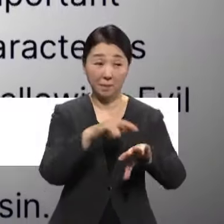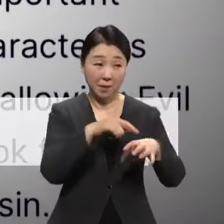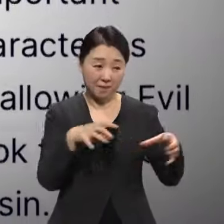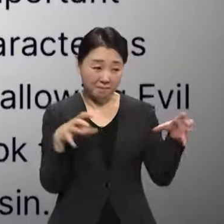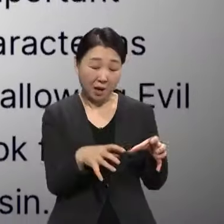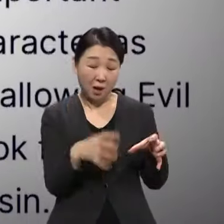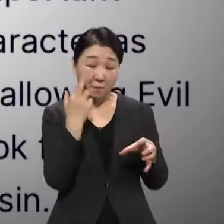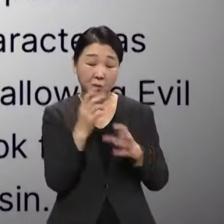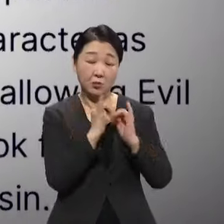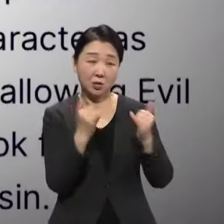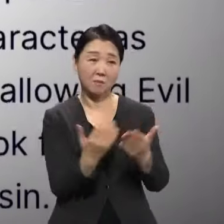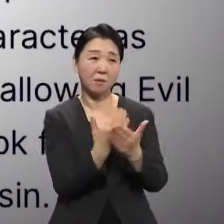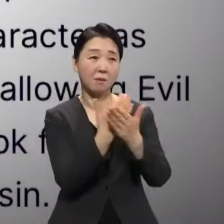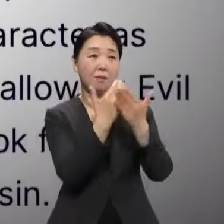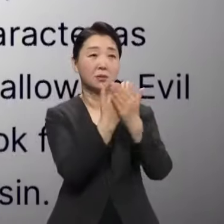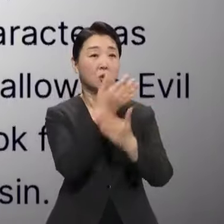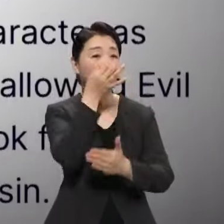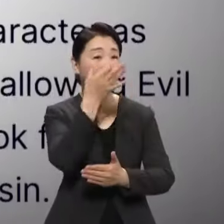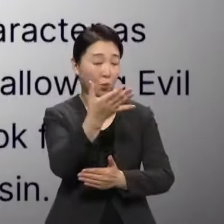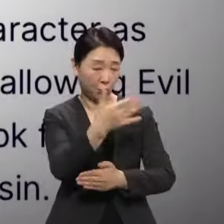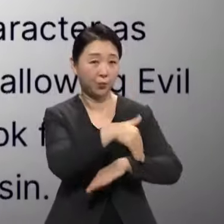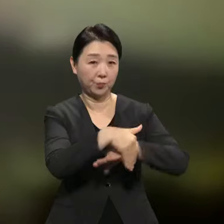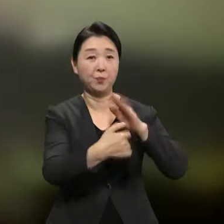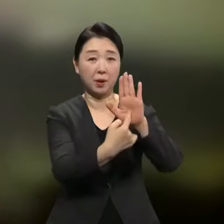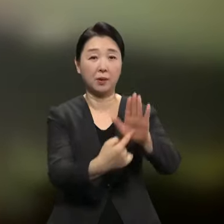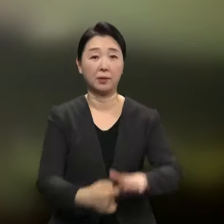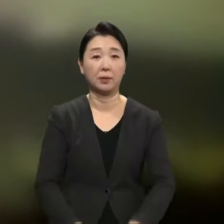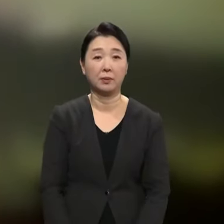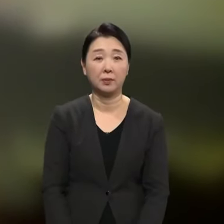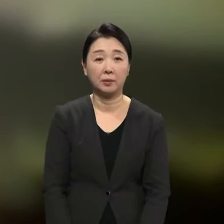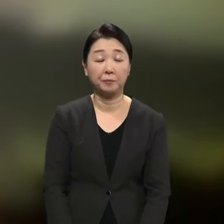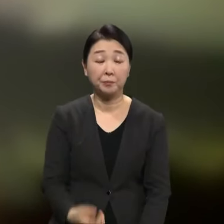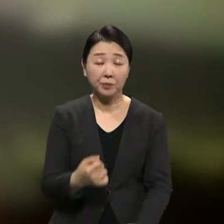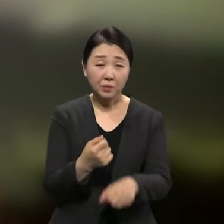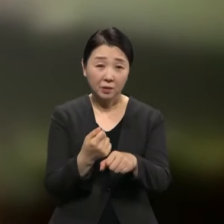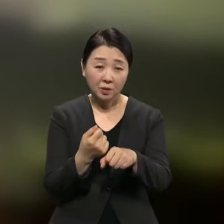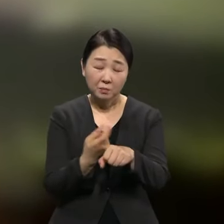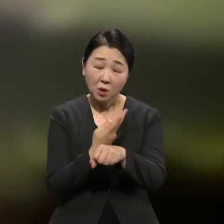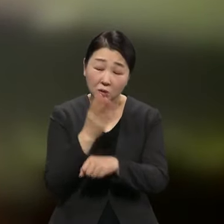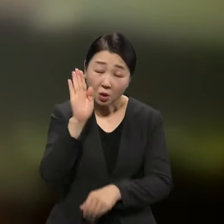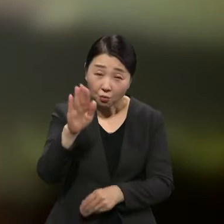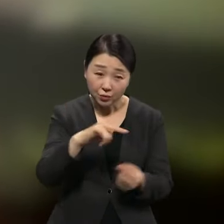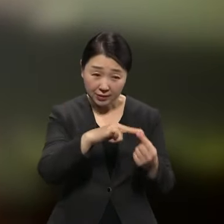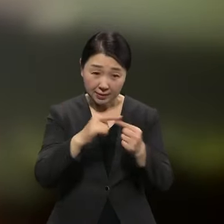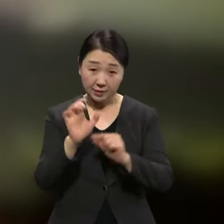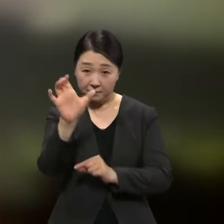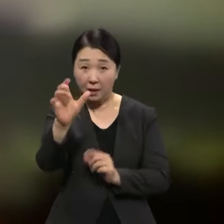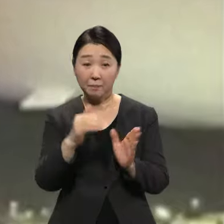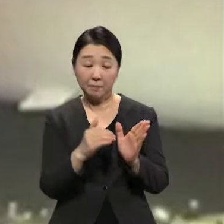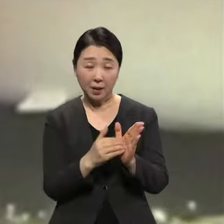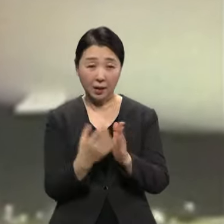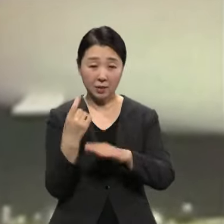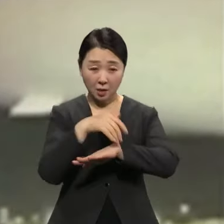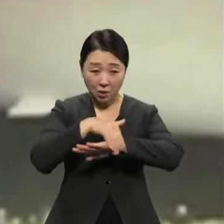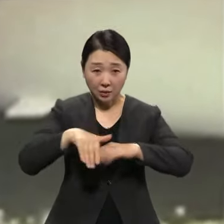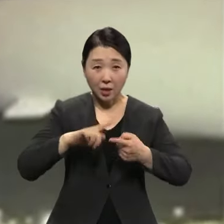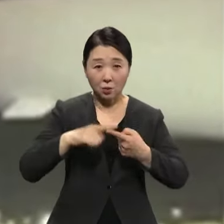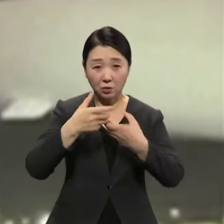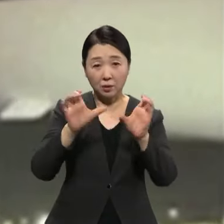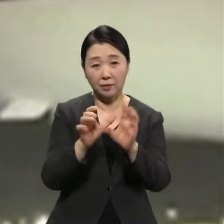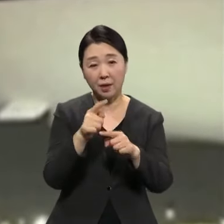미국인의 본성을 보여주자고 덧붙였습니다 몇 시간 후 이어진 글에서는 예정대로 전당대회에